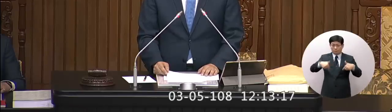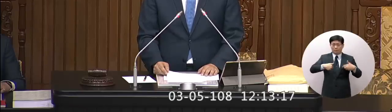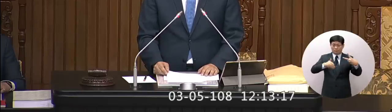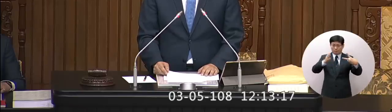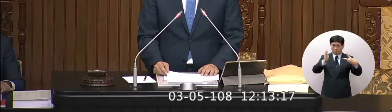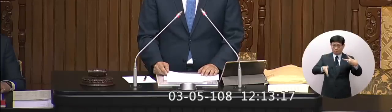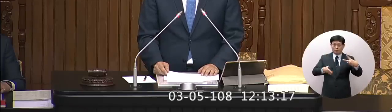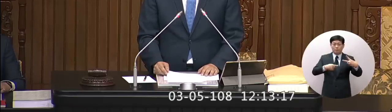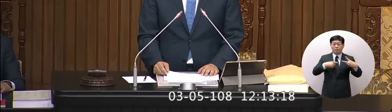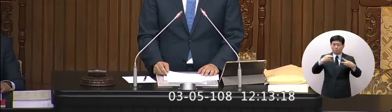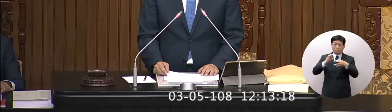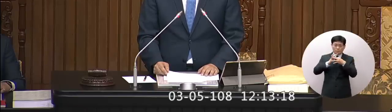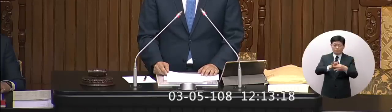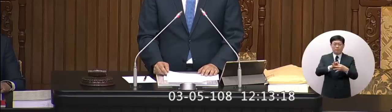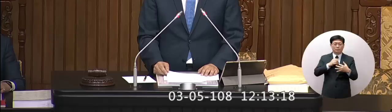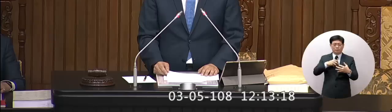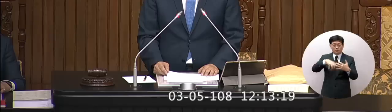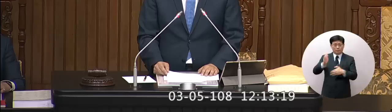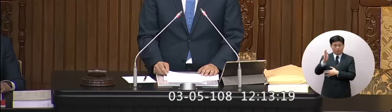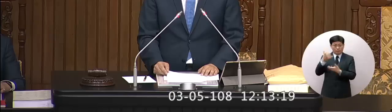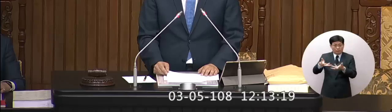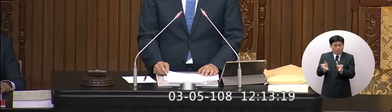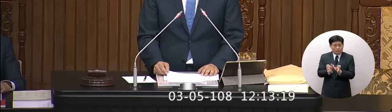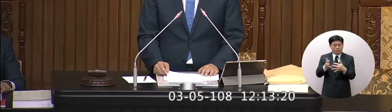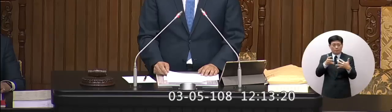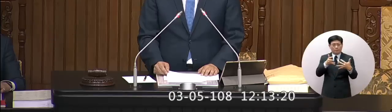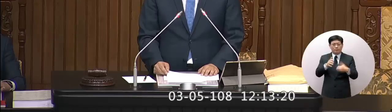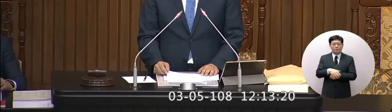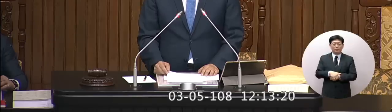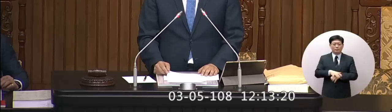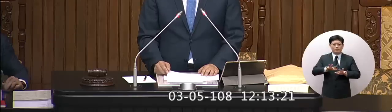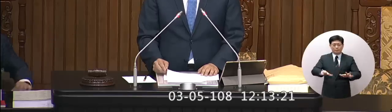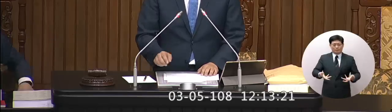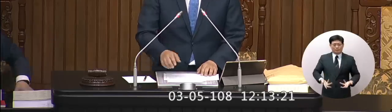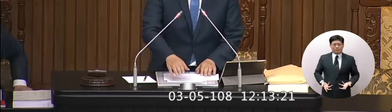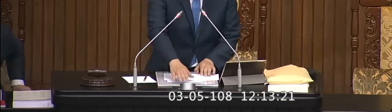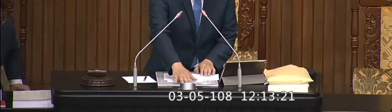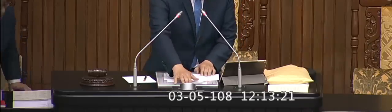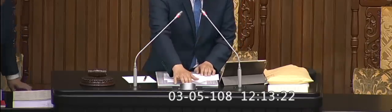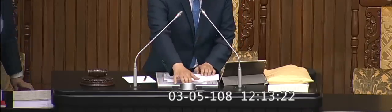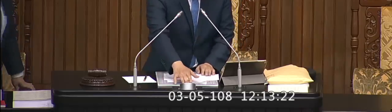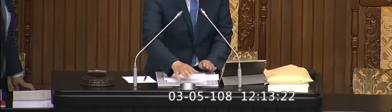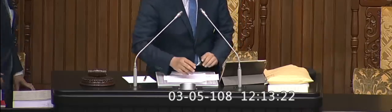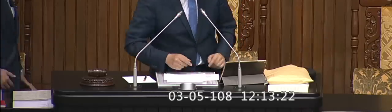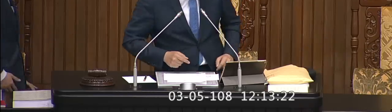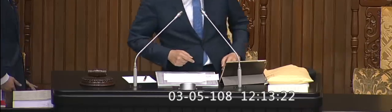午20:30继续进行内政组织质询，现在休息。